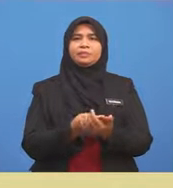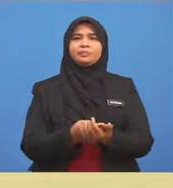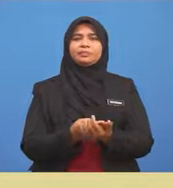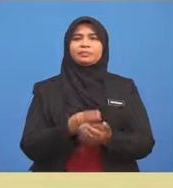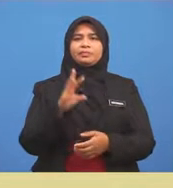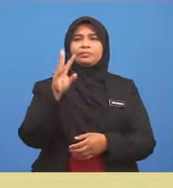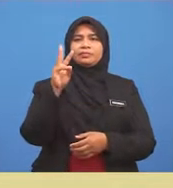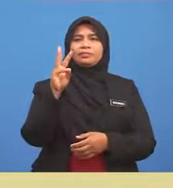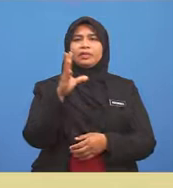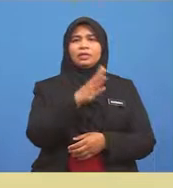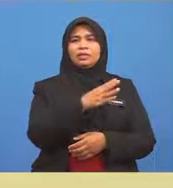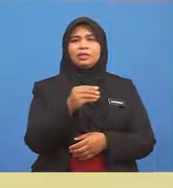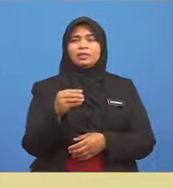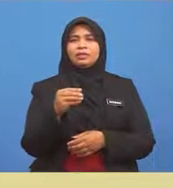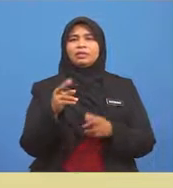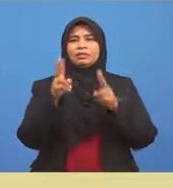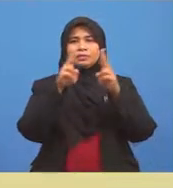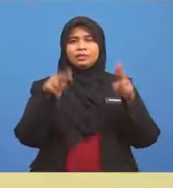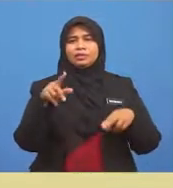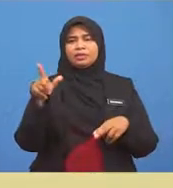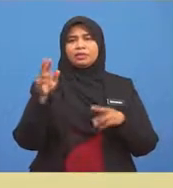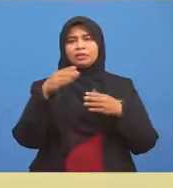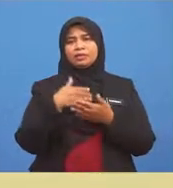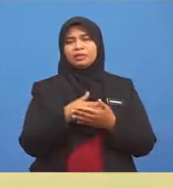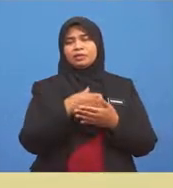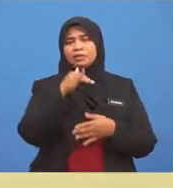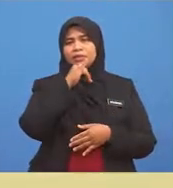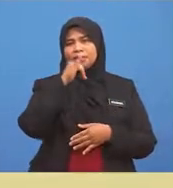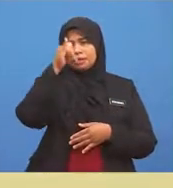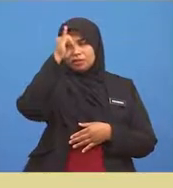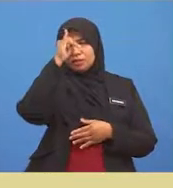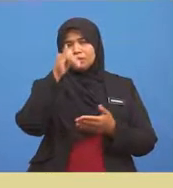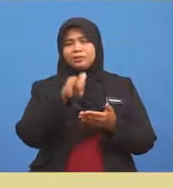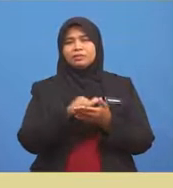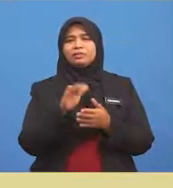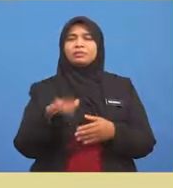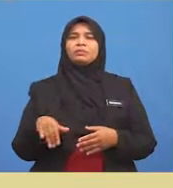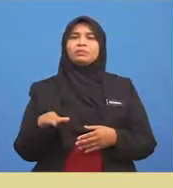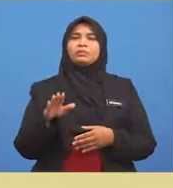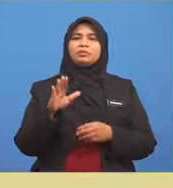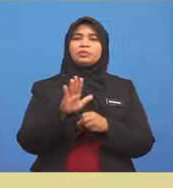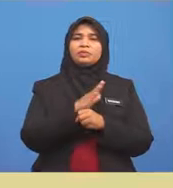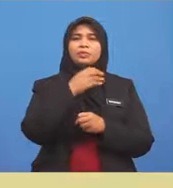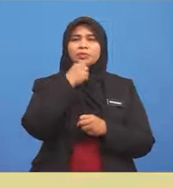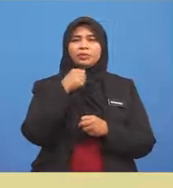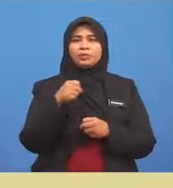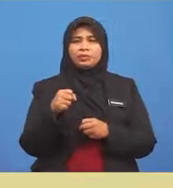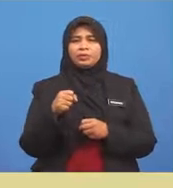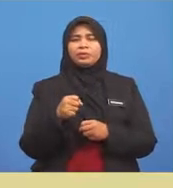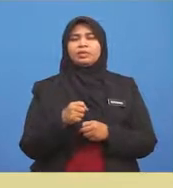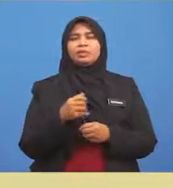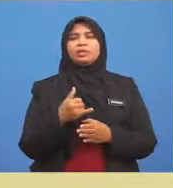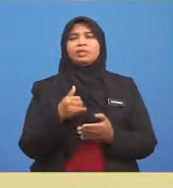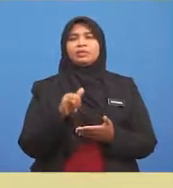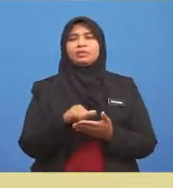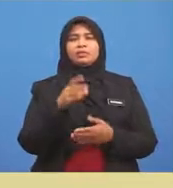ke-6, dan ujilah anak-anak yatim itu sebelum baligh sehingga mereka cukup umur,